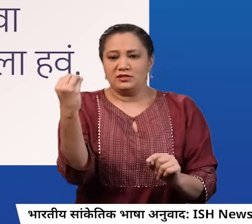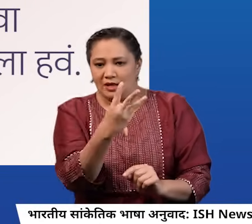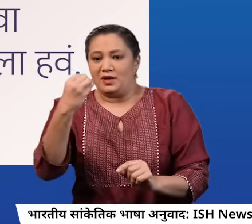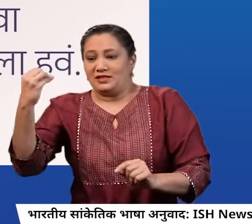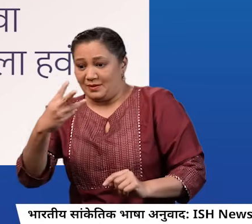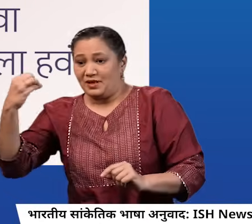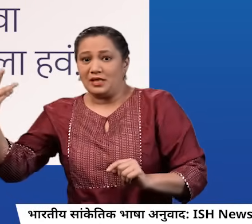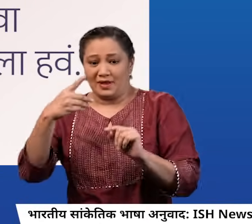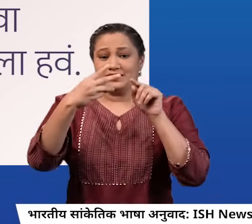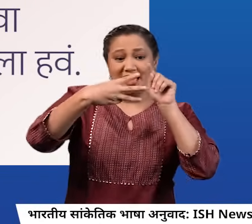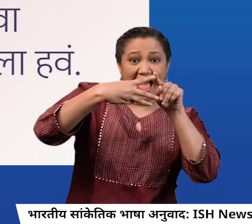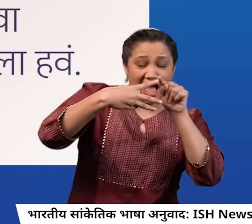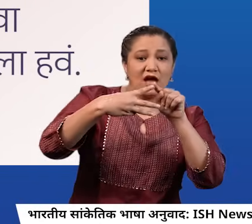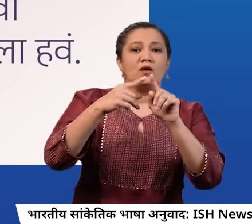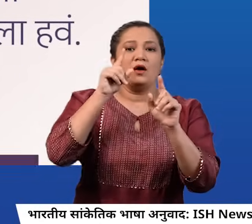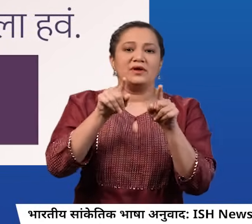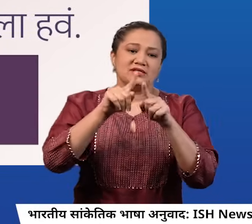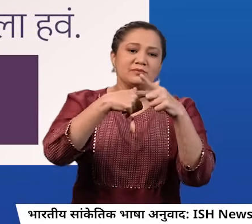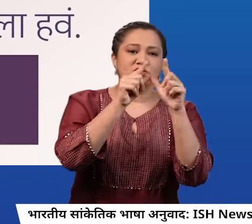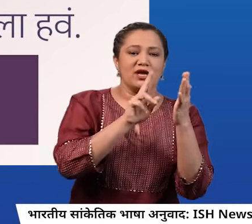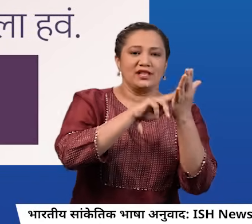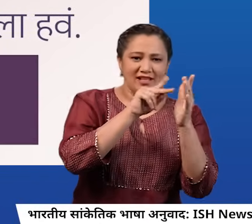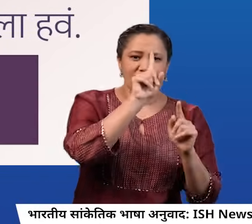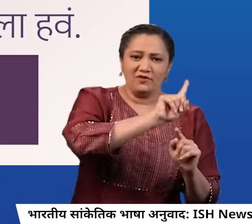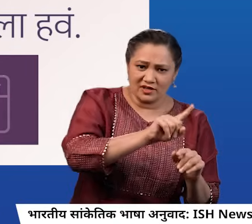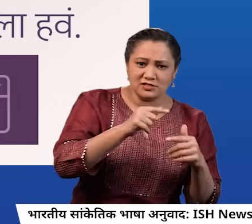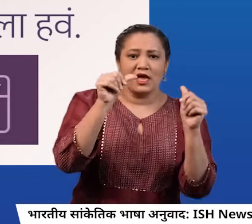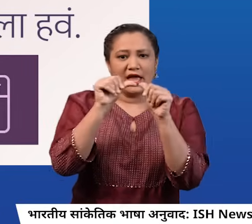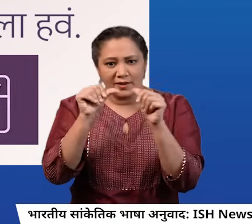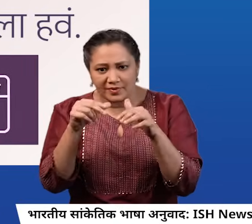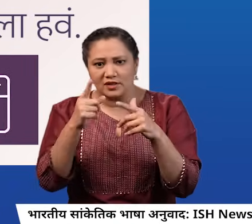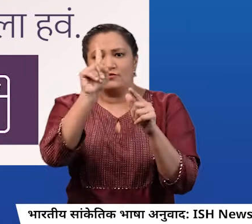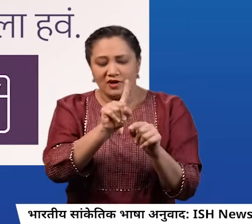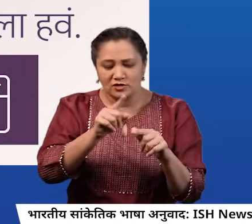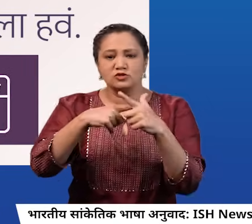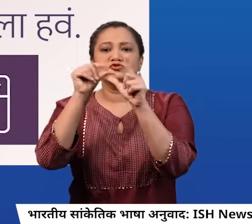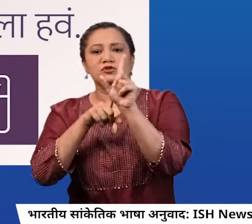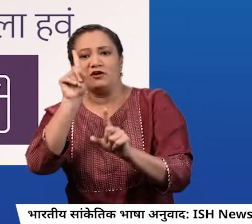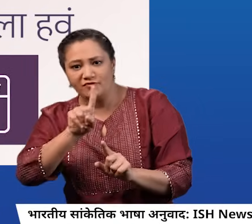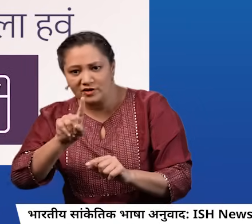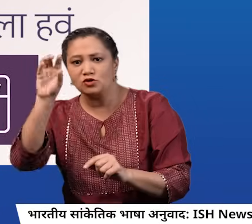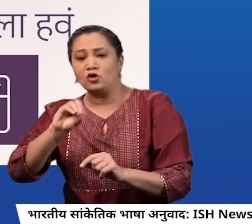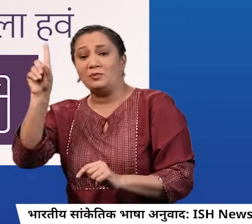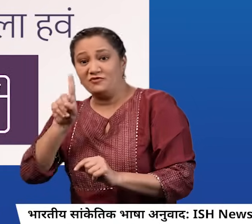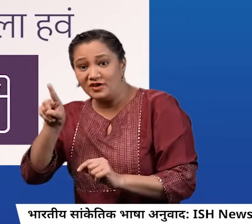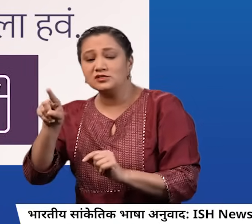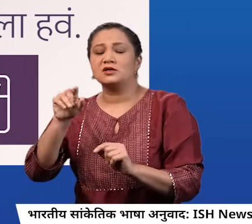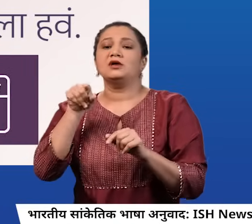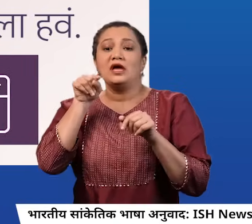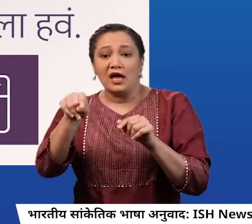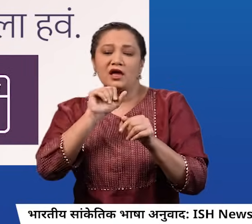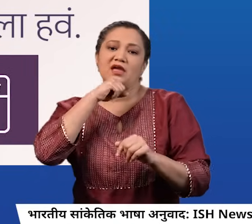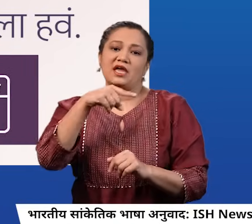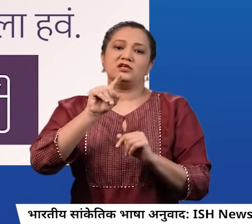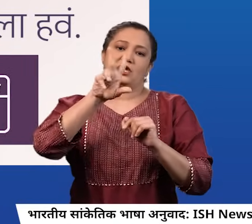निर्धारित्ती महीन मदल्या पहीला महीनयांचा मंजे जानेवारी, एप्रील, जुलै आणी ओक्तोबर या महीनयांचा एक तार्खेला तुम्च